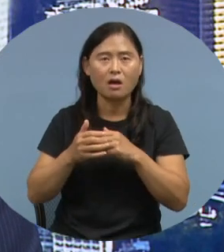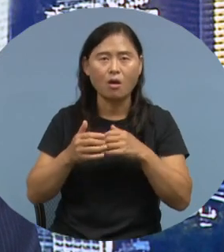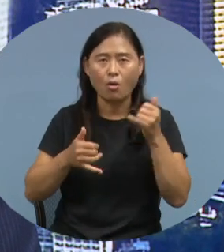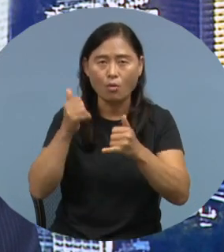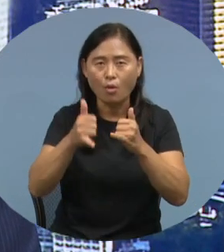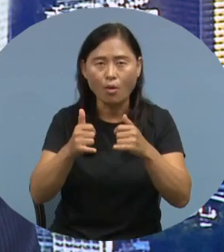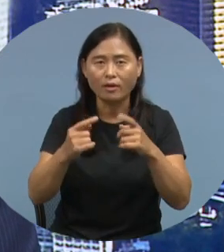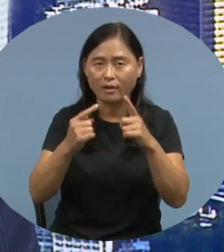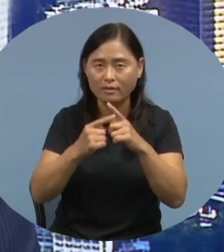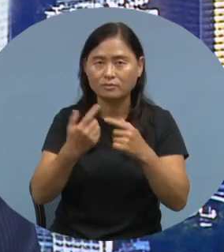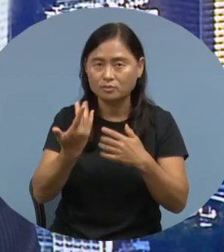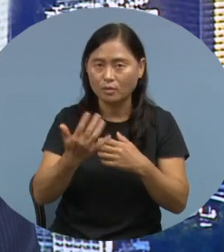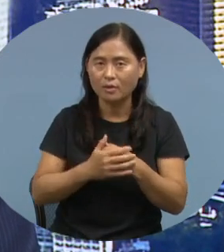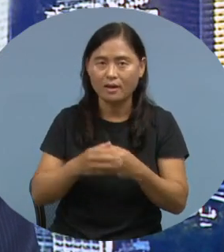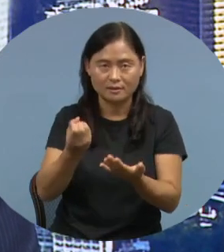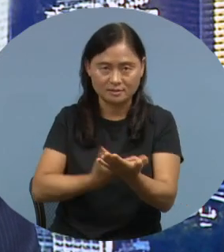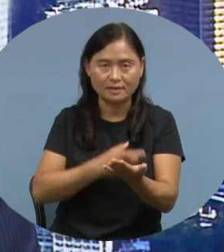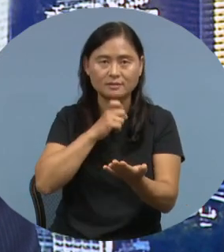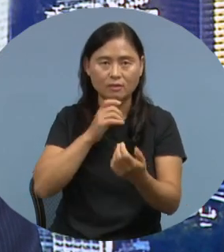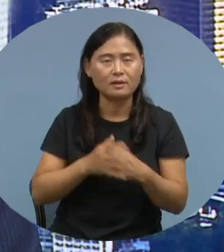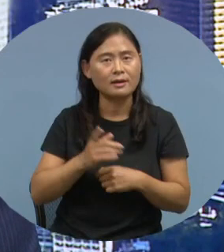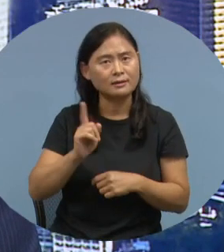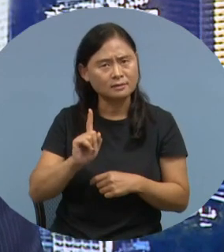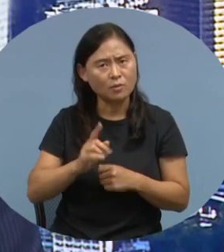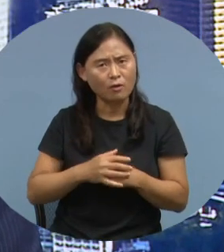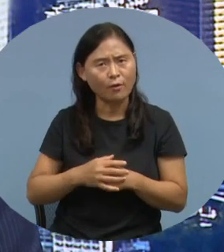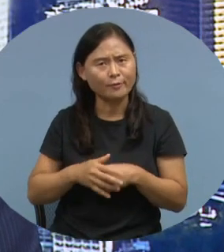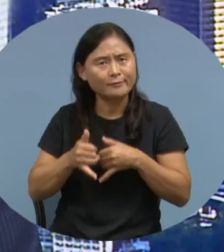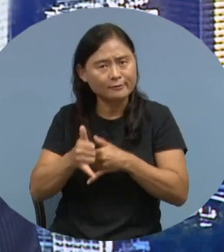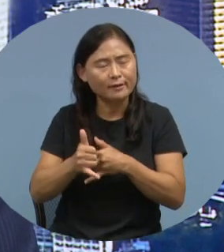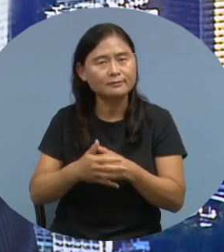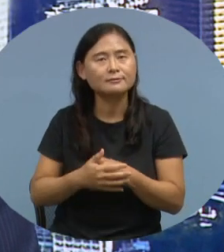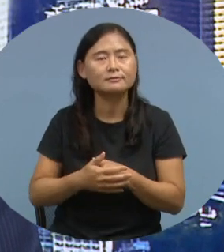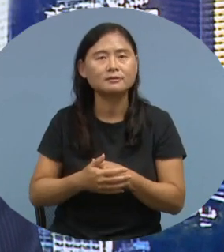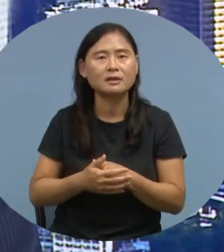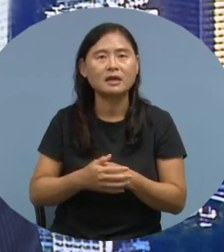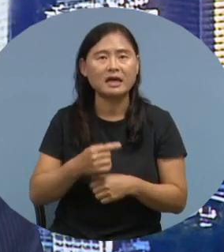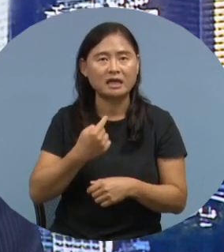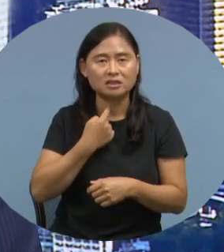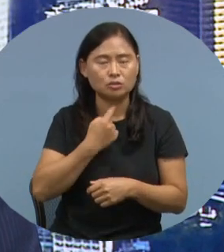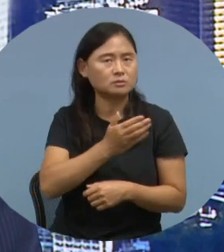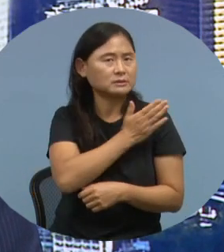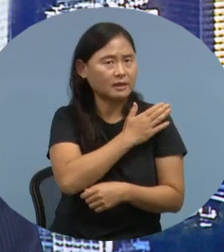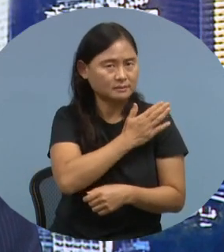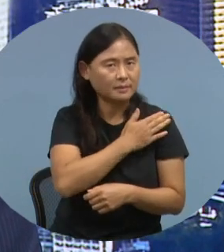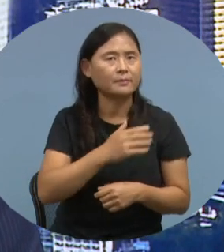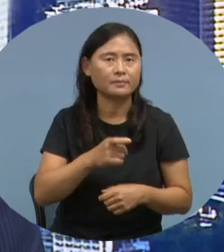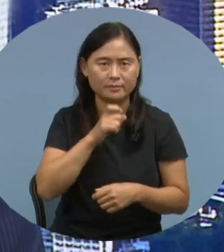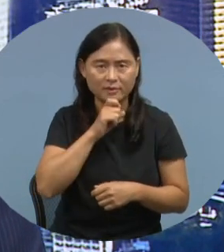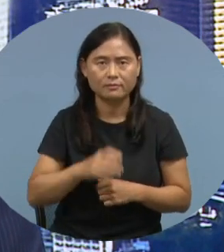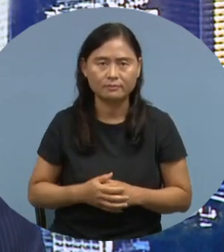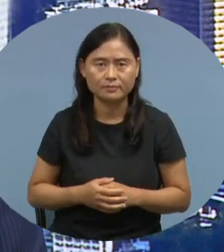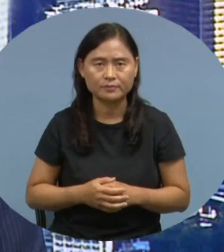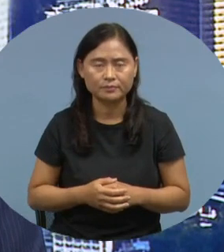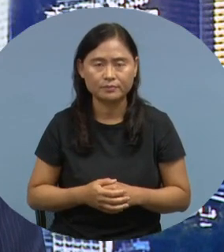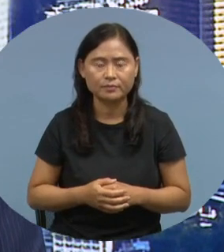其實現存應該都有一些指引的，但是他怎樣執行呢？其實他們一定有一個相當就是自己的責任。但你說